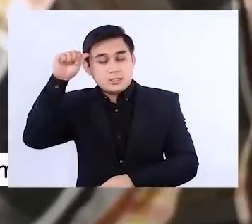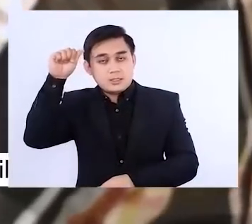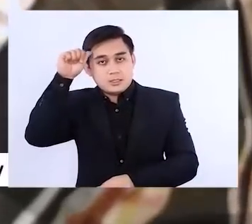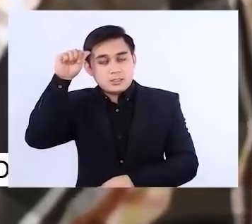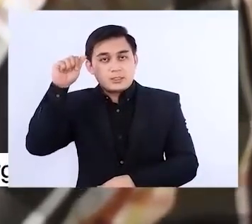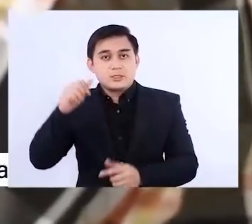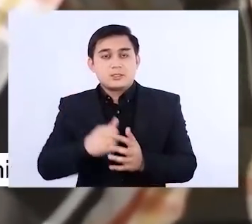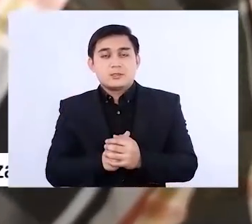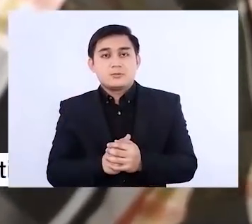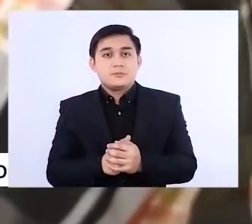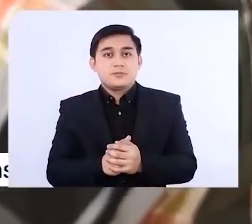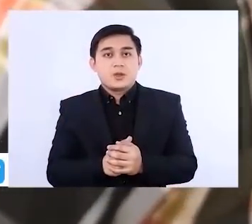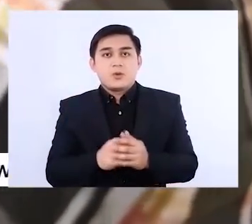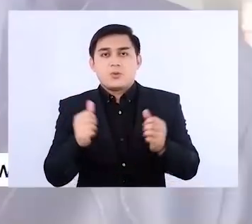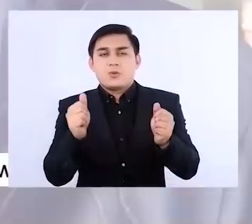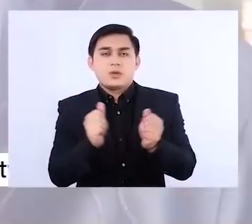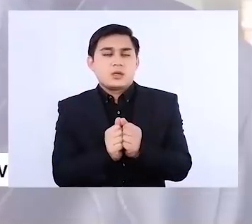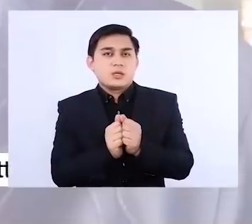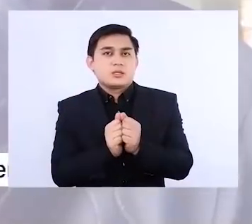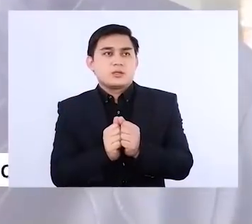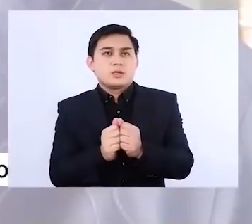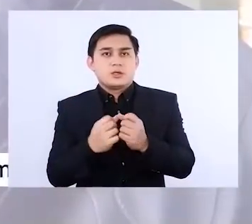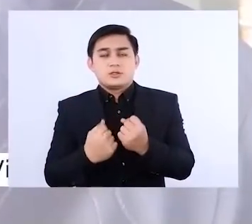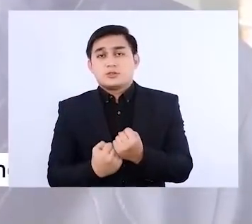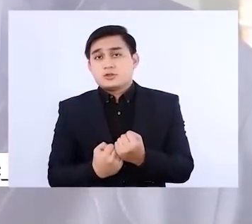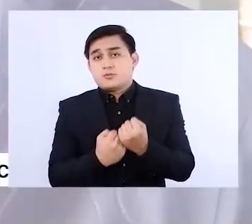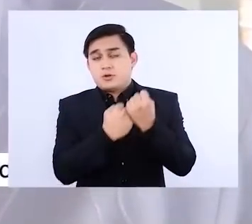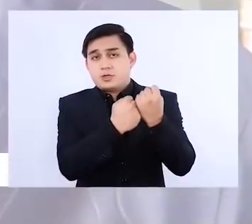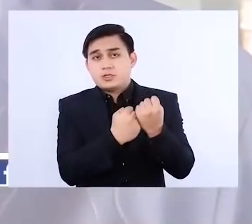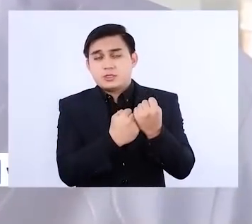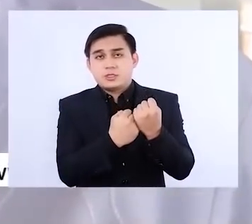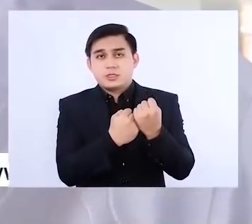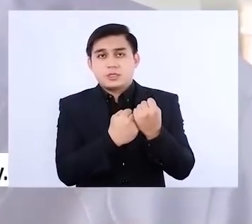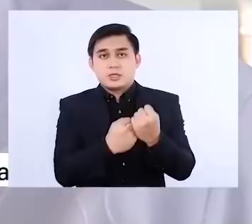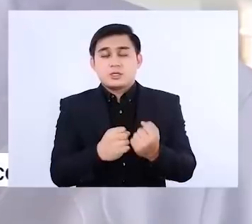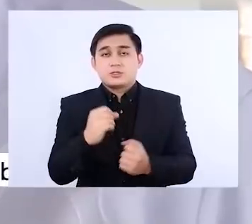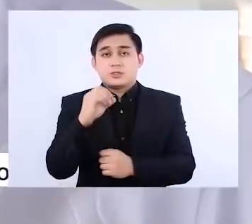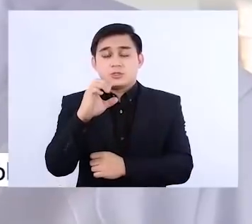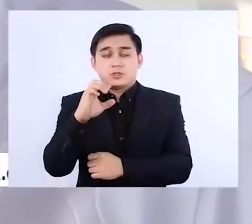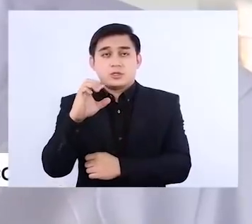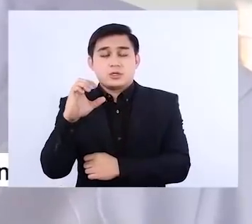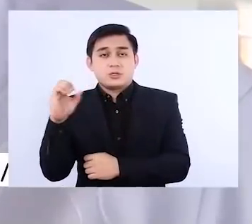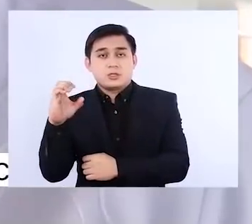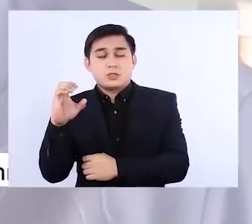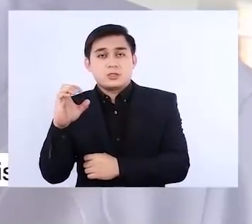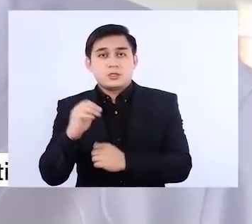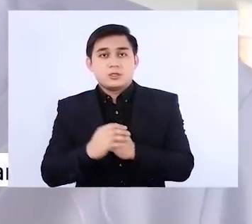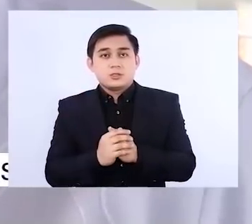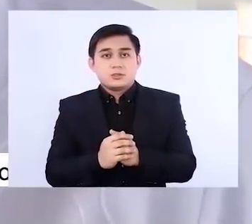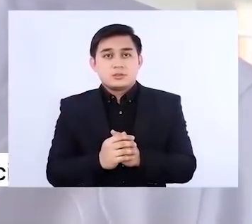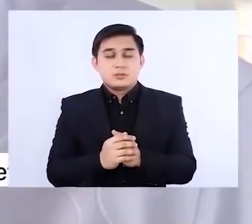Agorilla. Katuwang po ang Social Services Office ng ating